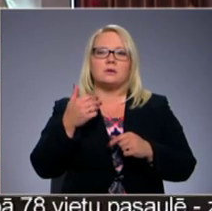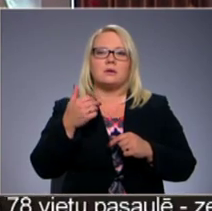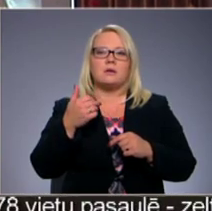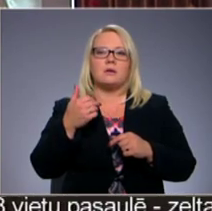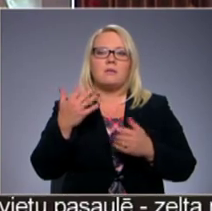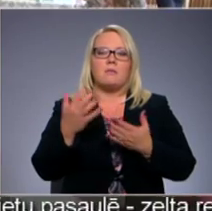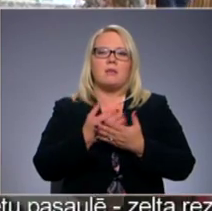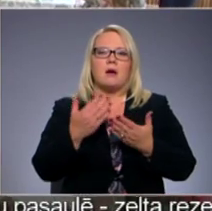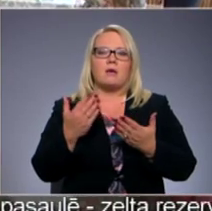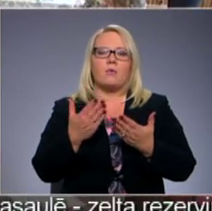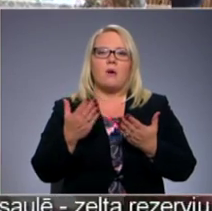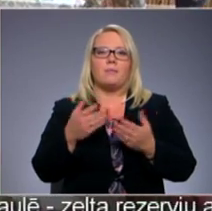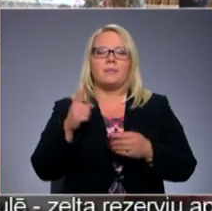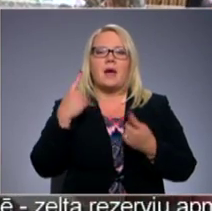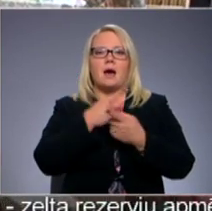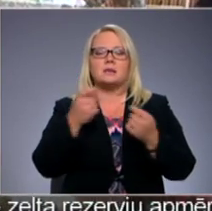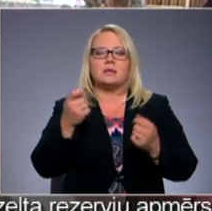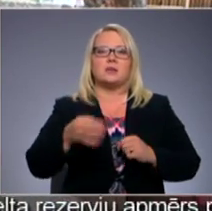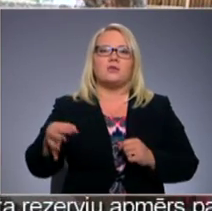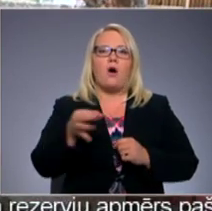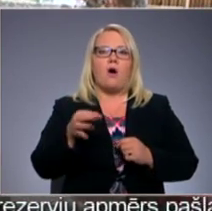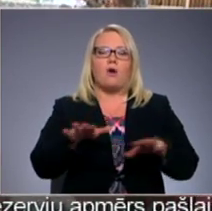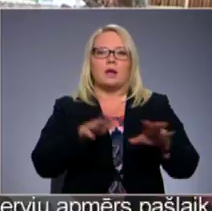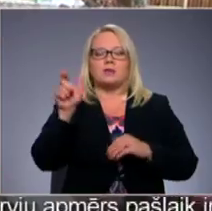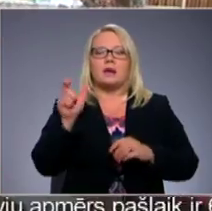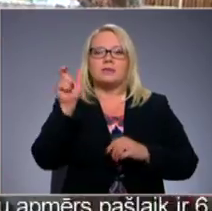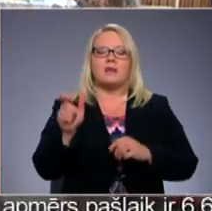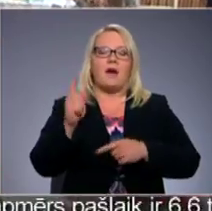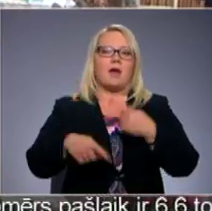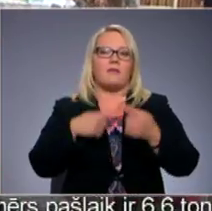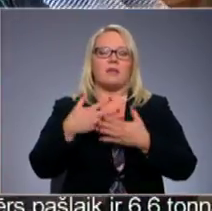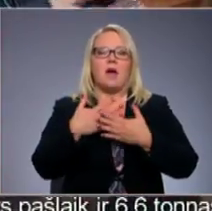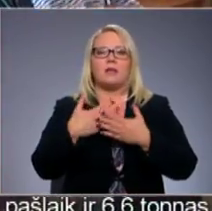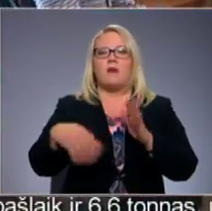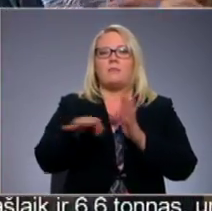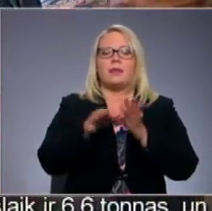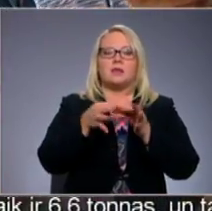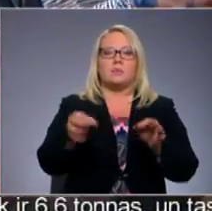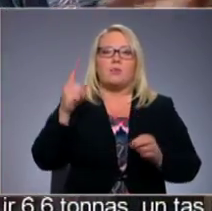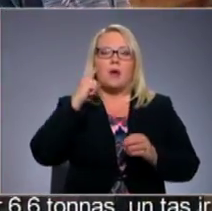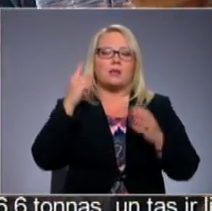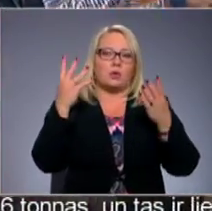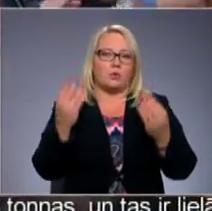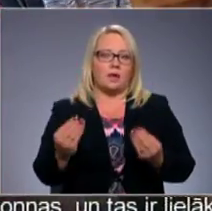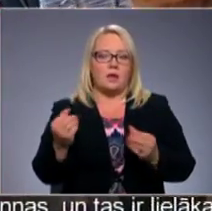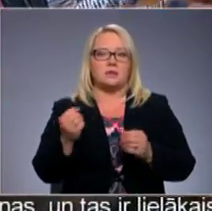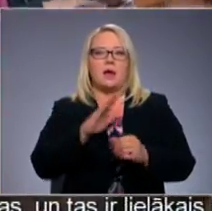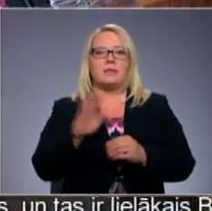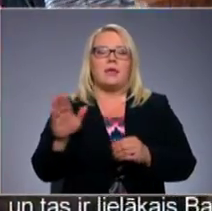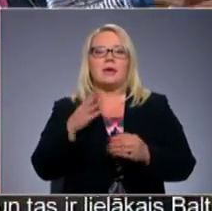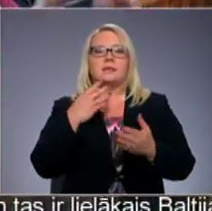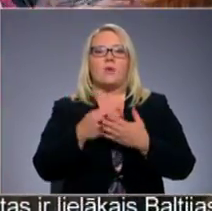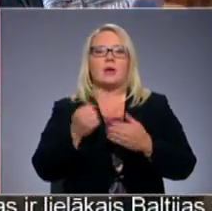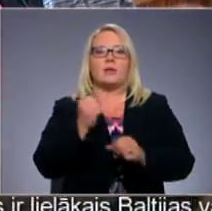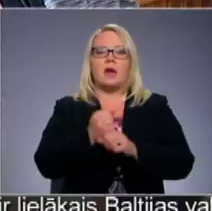par naudu nenopirks. Kā dzīst organizatori, tad cilvēki aizvien aktīvāk sāk piedalīties brīvprātīgo dienās, taču, lai nesautīgais